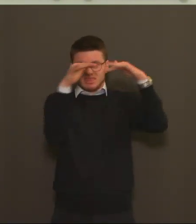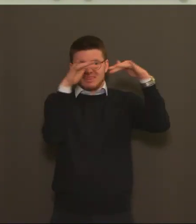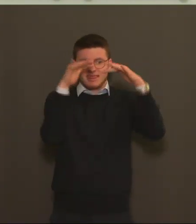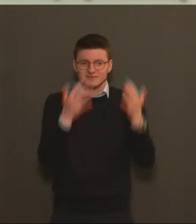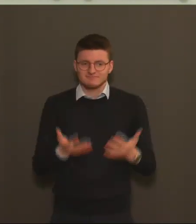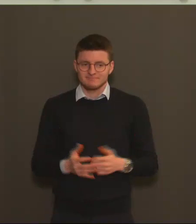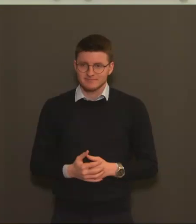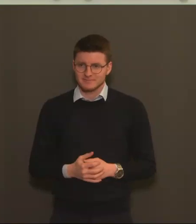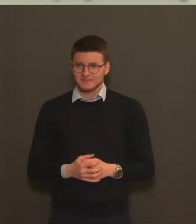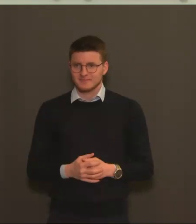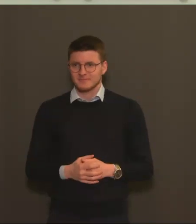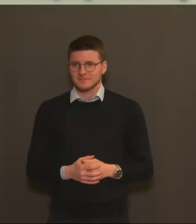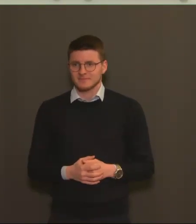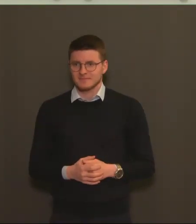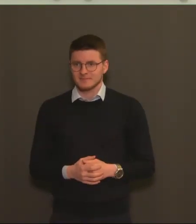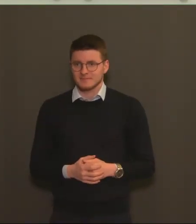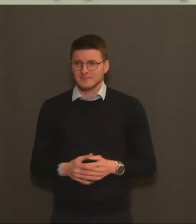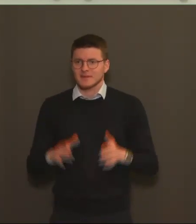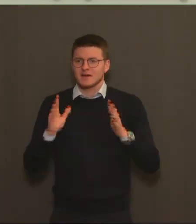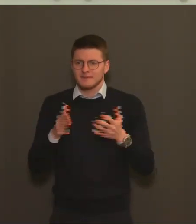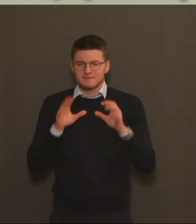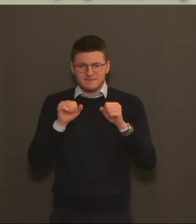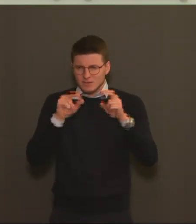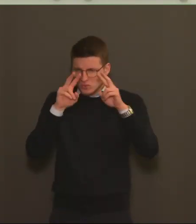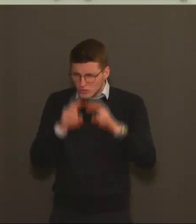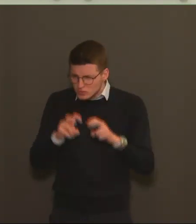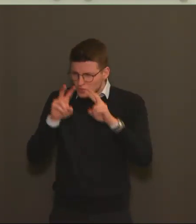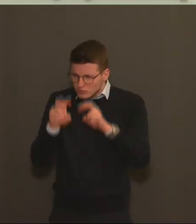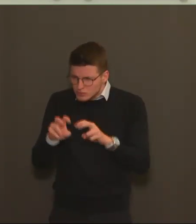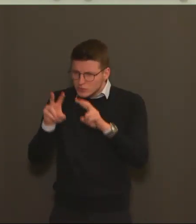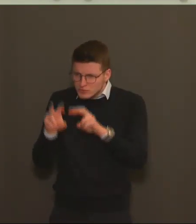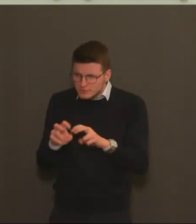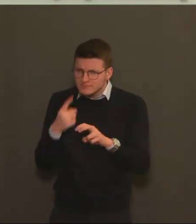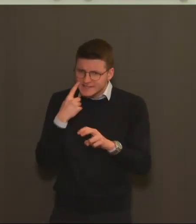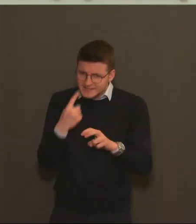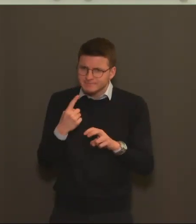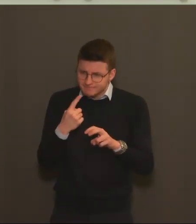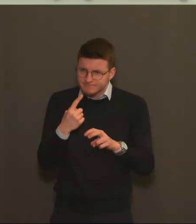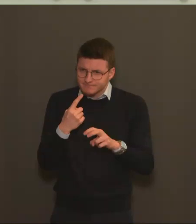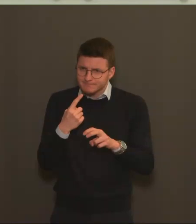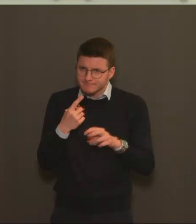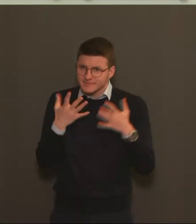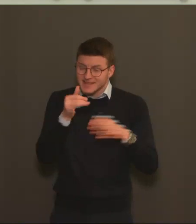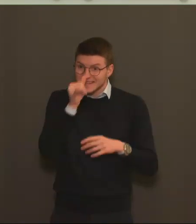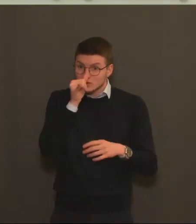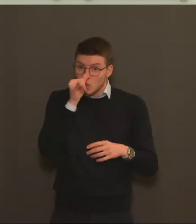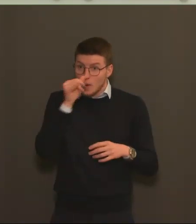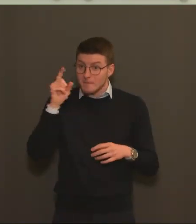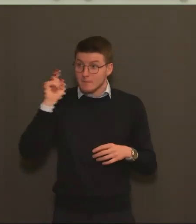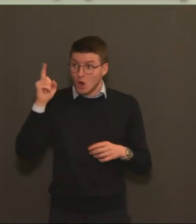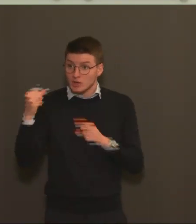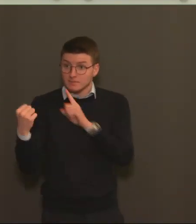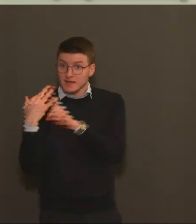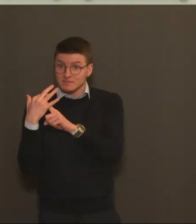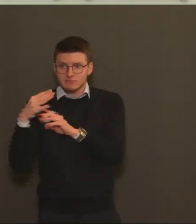Uit vele onderzoeken blijkt dat de risico's om buiten besmet te worden inderdaad een heel stuk lager liggen dan